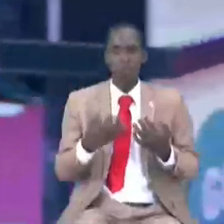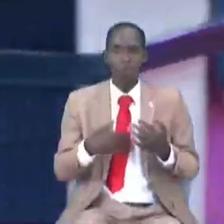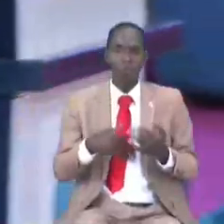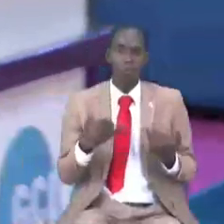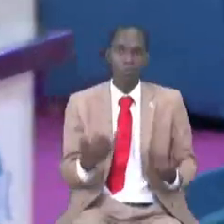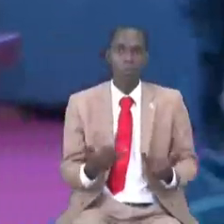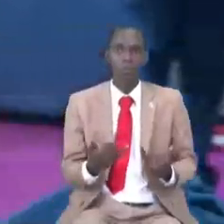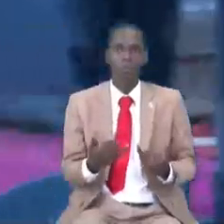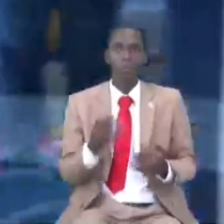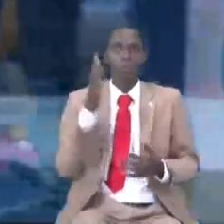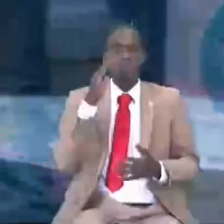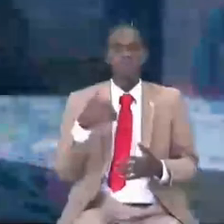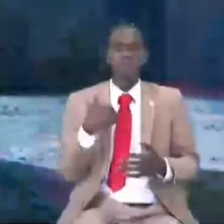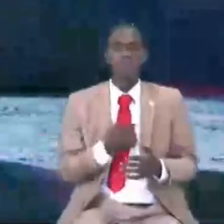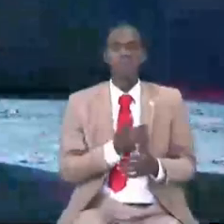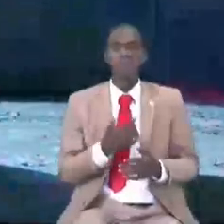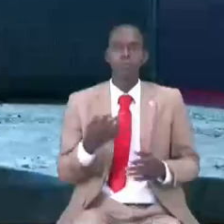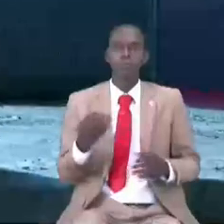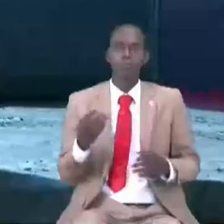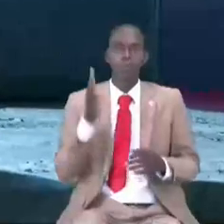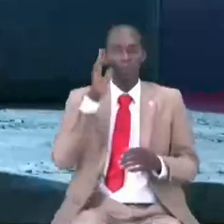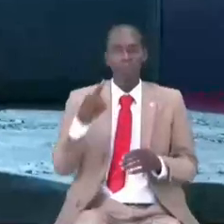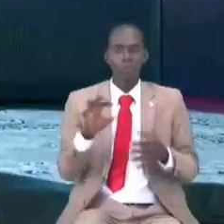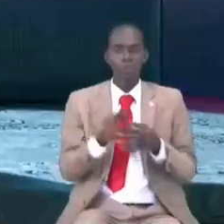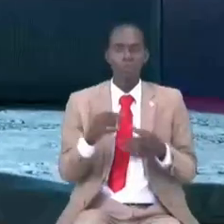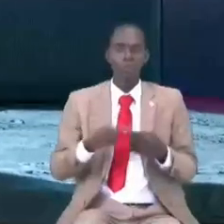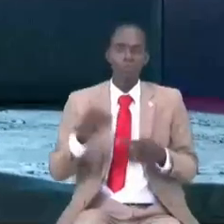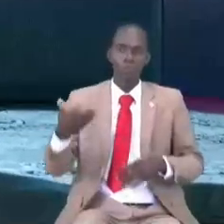pour l'accueillir. Merci.